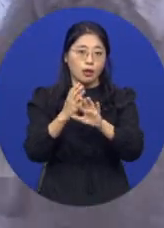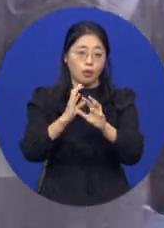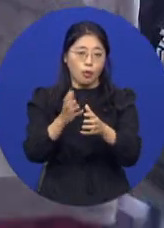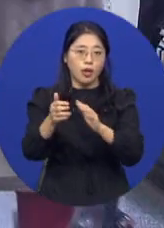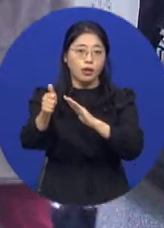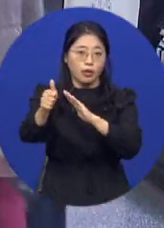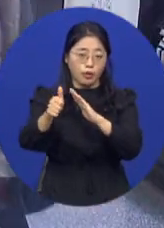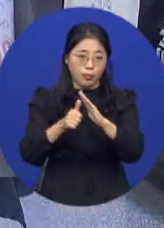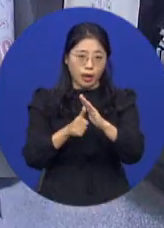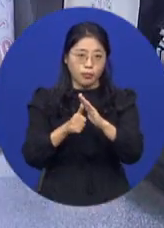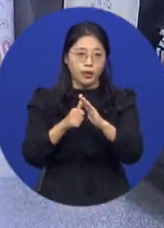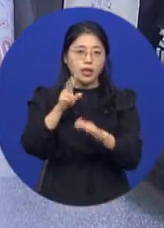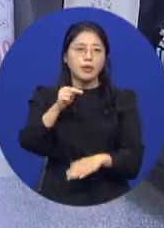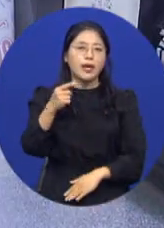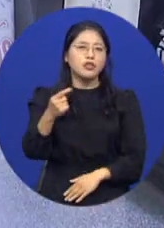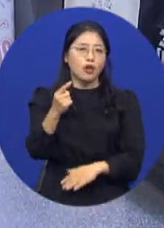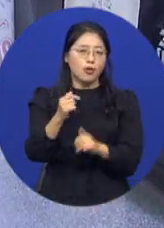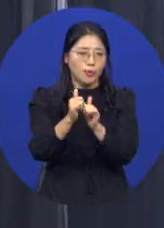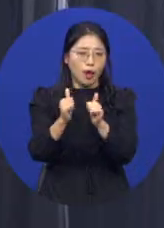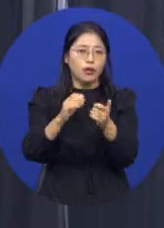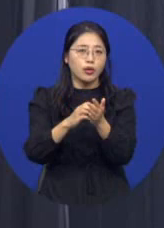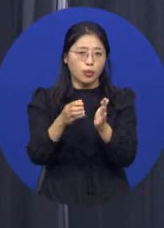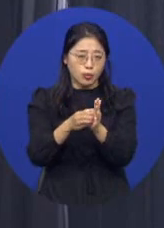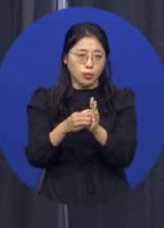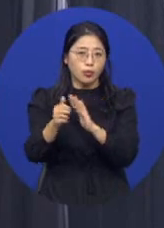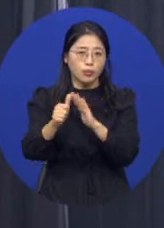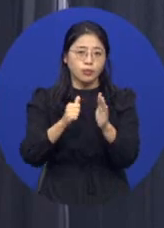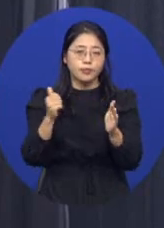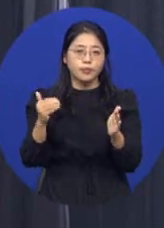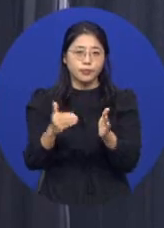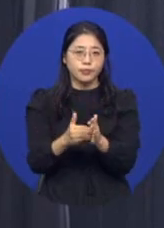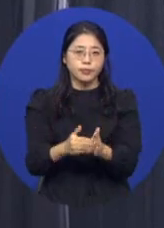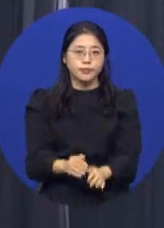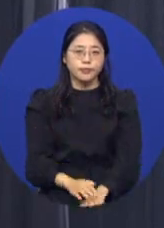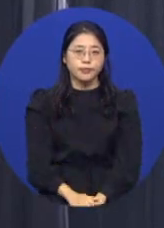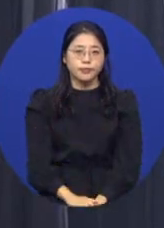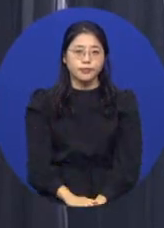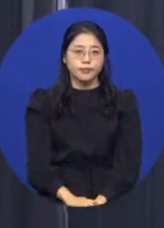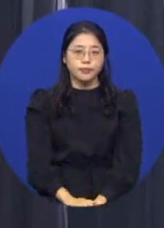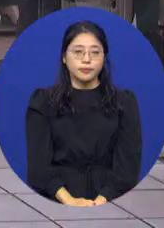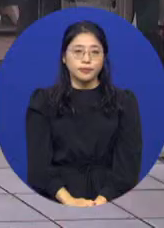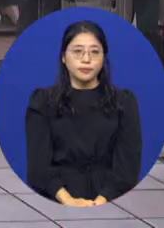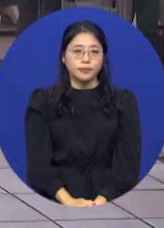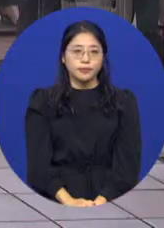2만 1천여 명이 찾아 작년 동기 대비 54% 늘었습니다.